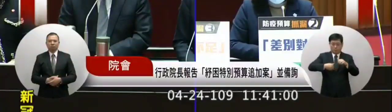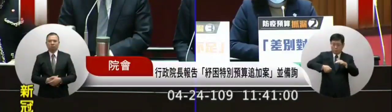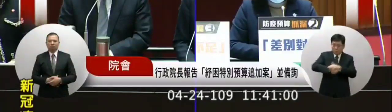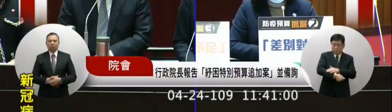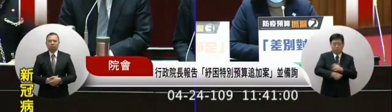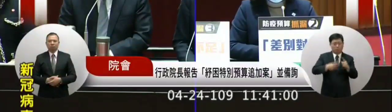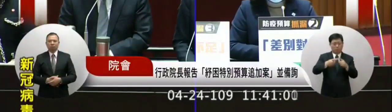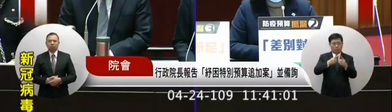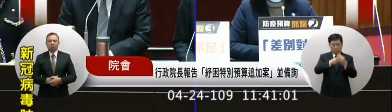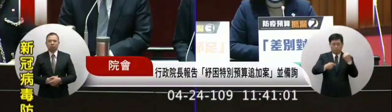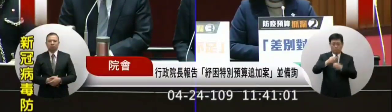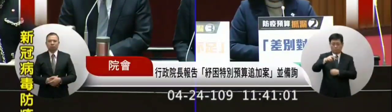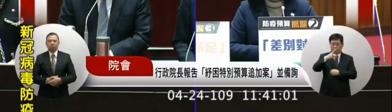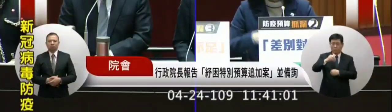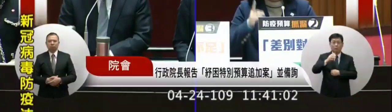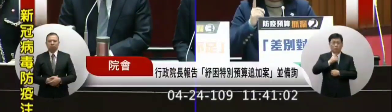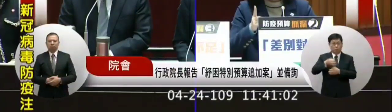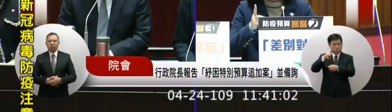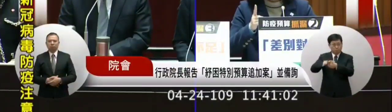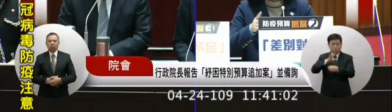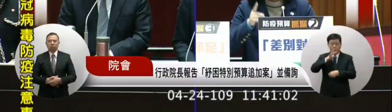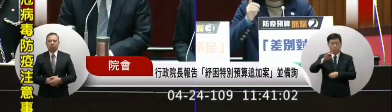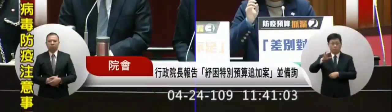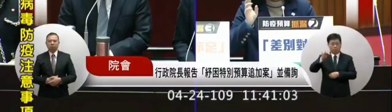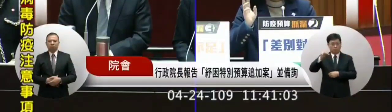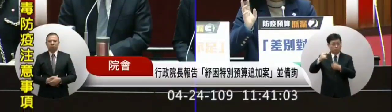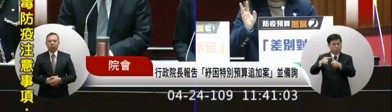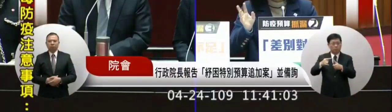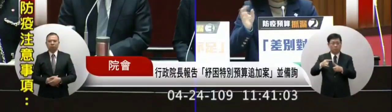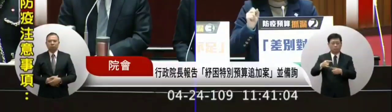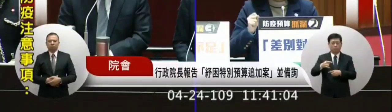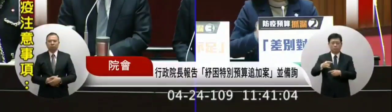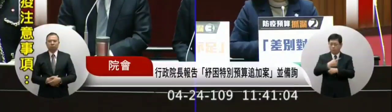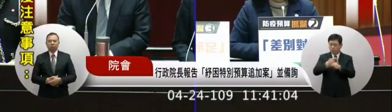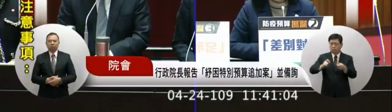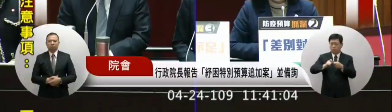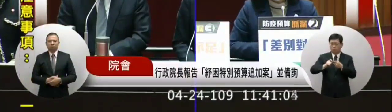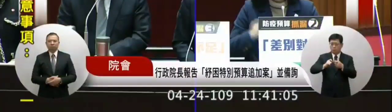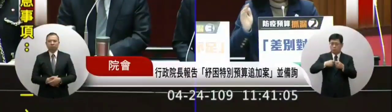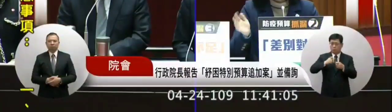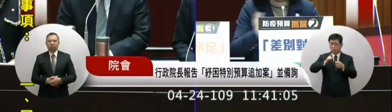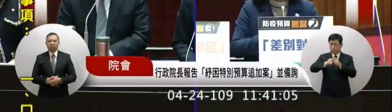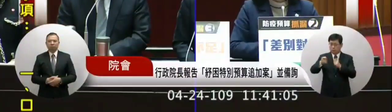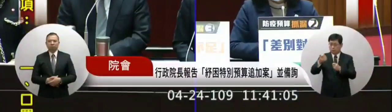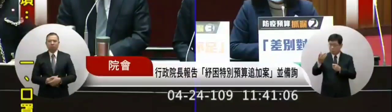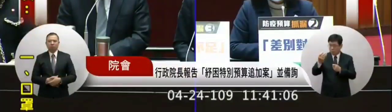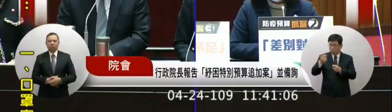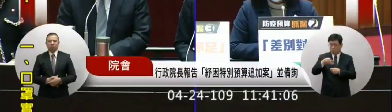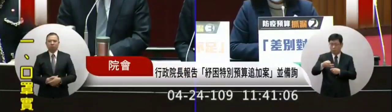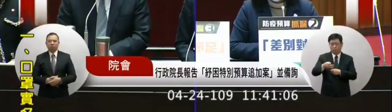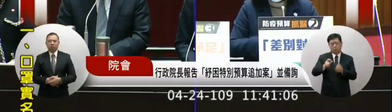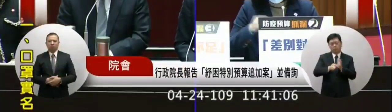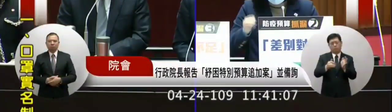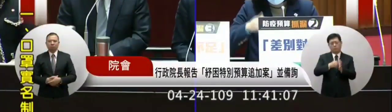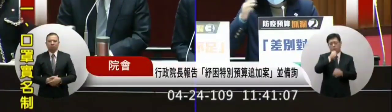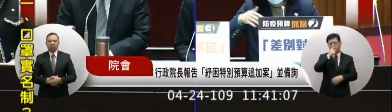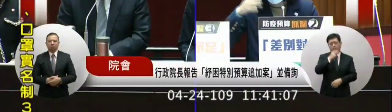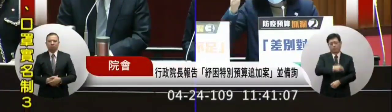概是200万，那我们设定的这个补助对象是100万，同时是免课税者才有，课税的人